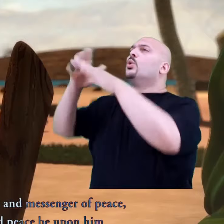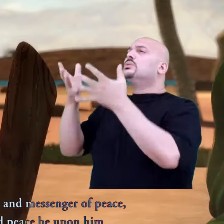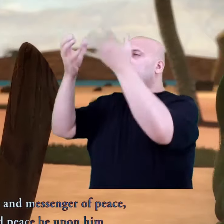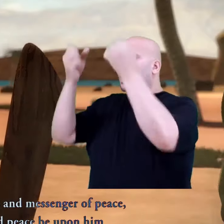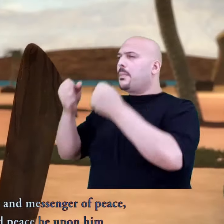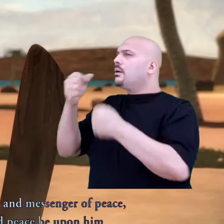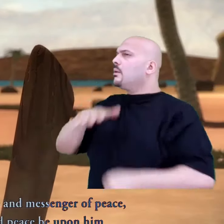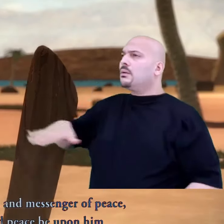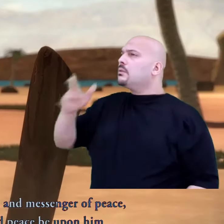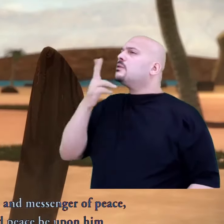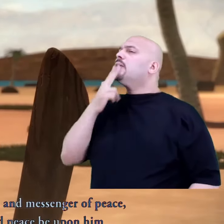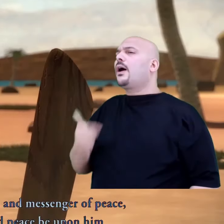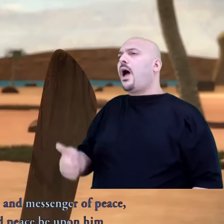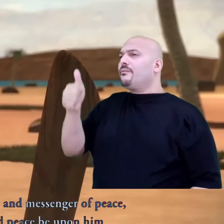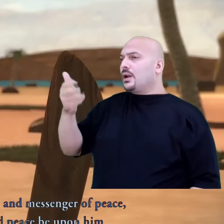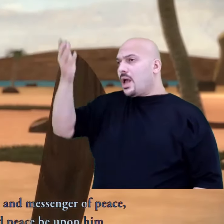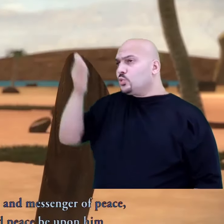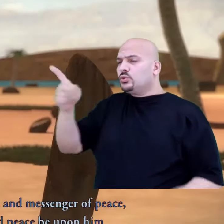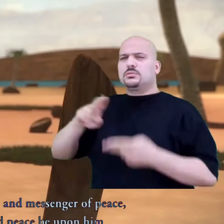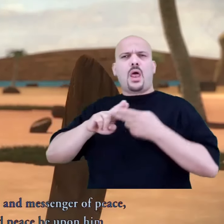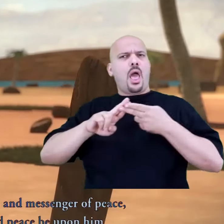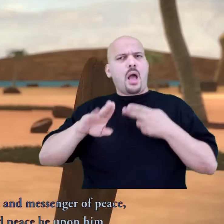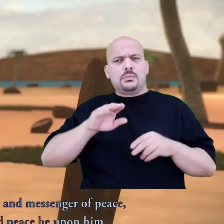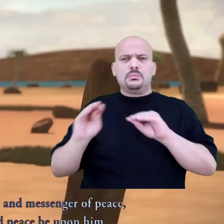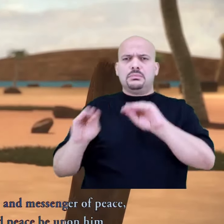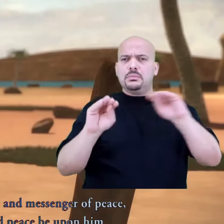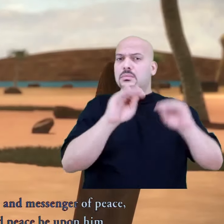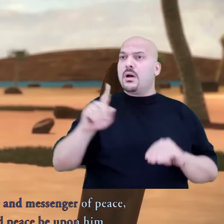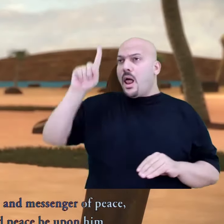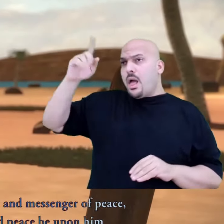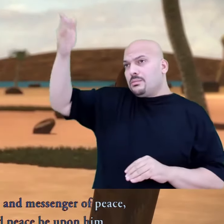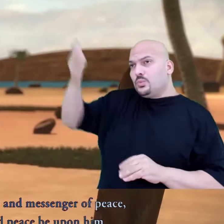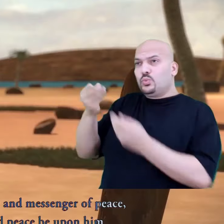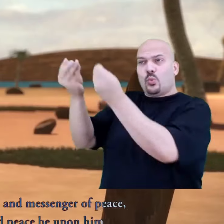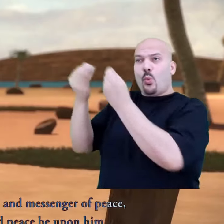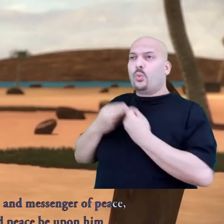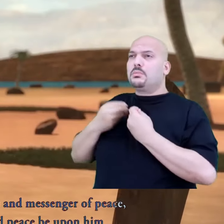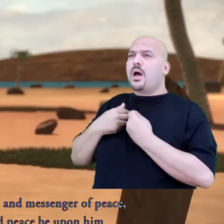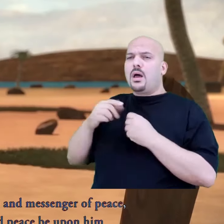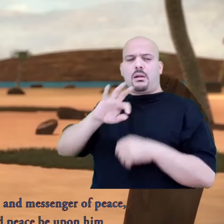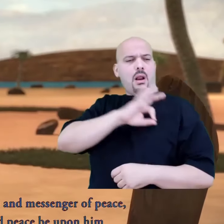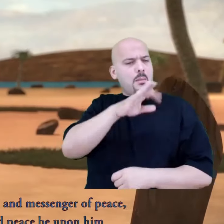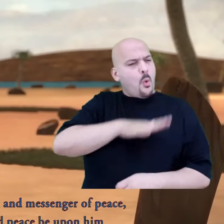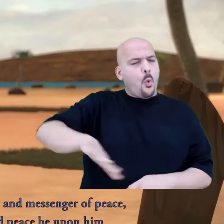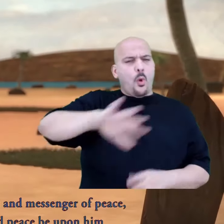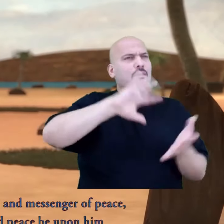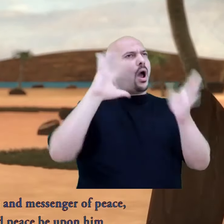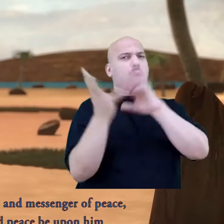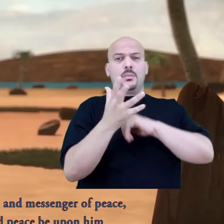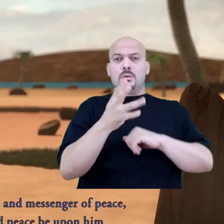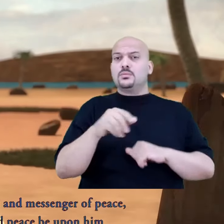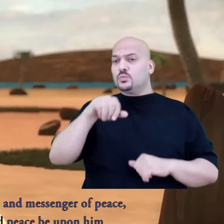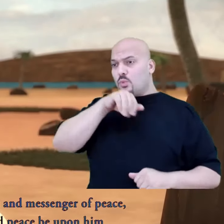الأنام ورسول السلام المبعوث رحمة للعالمين سيدنا محمد